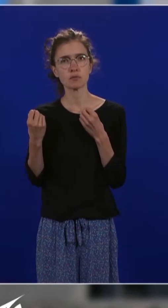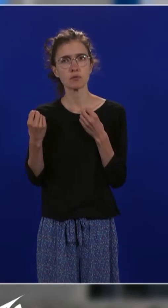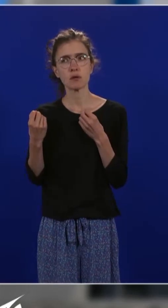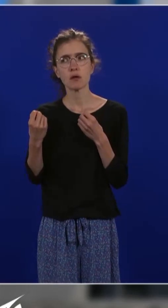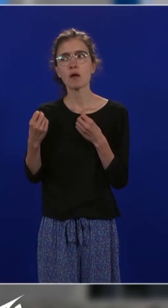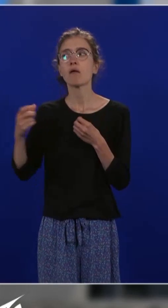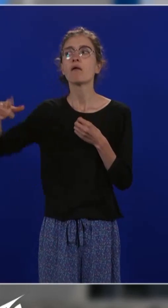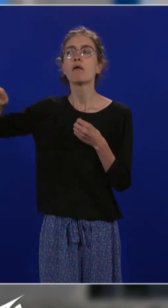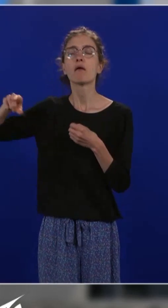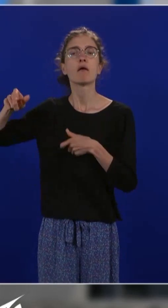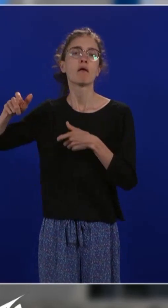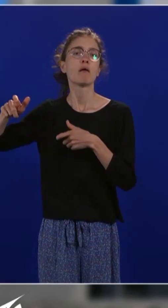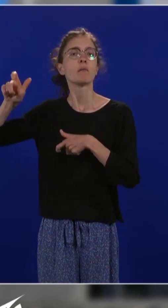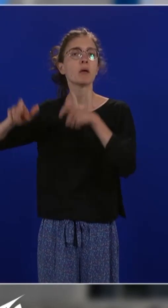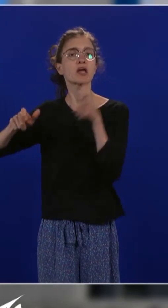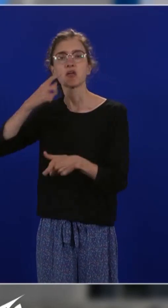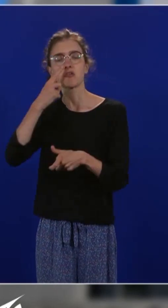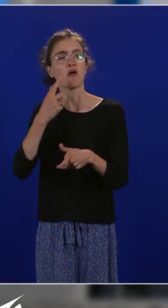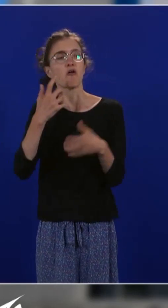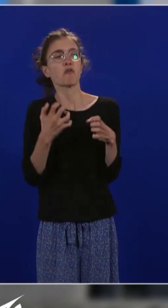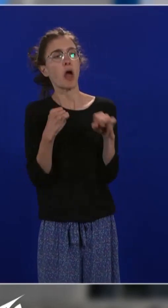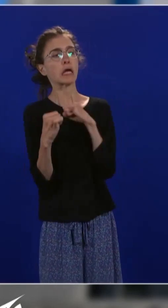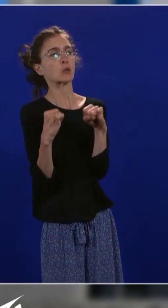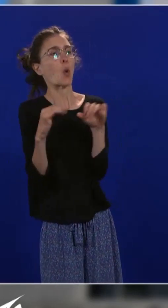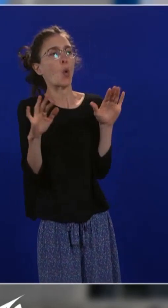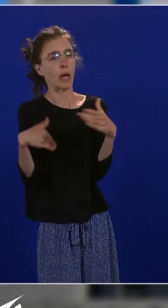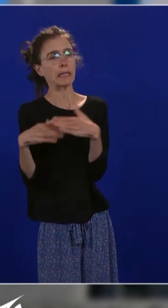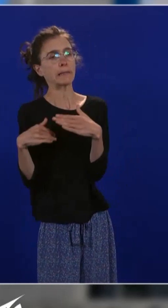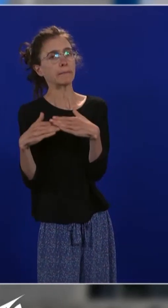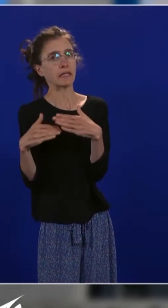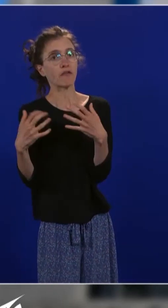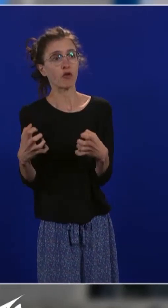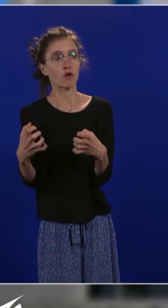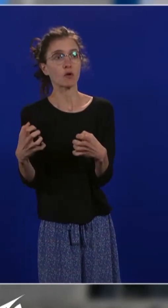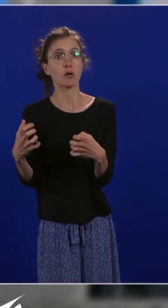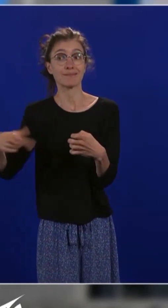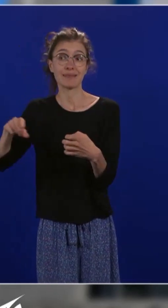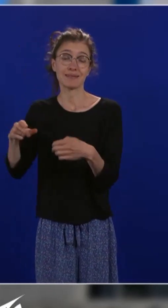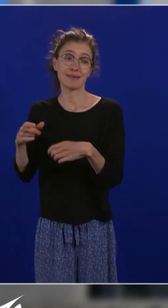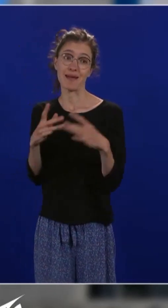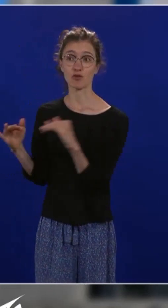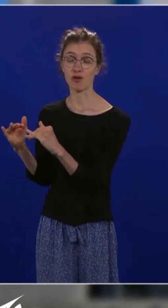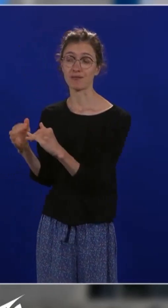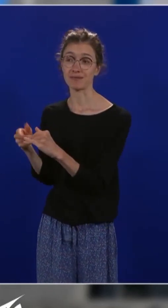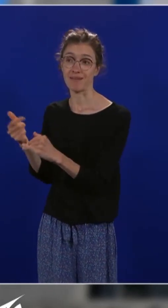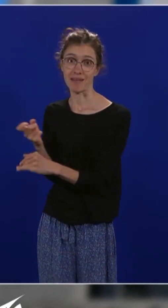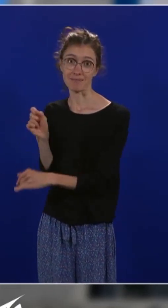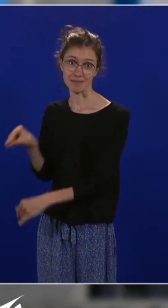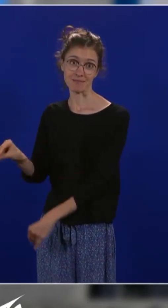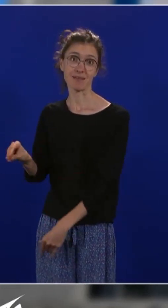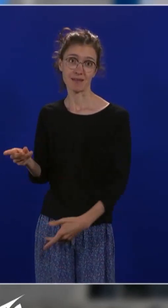font. Plus loin sur la matière foncière, pour reprendre la main sur les